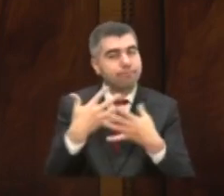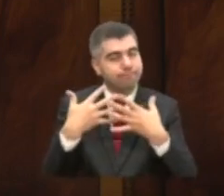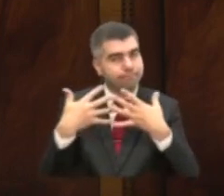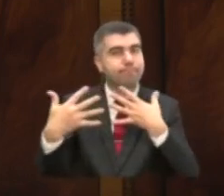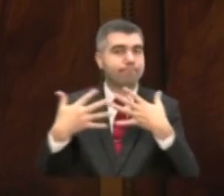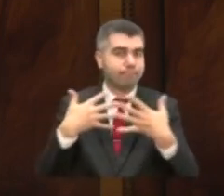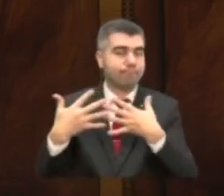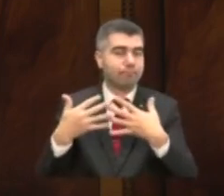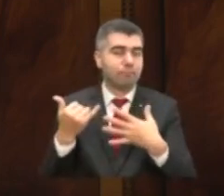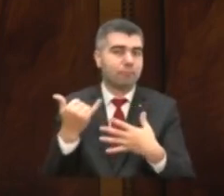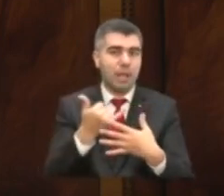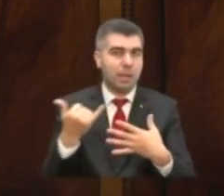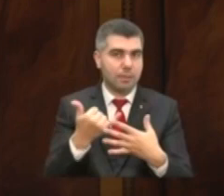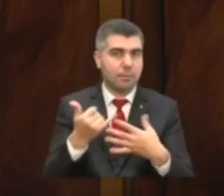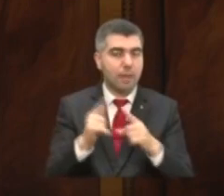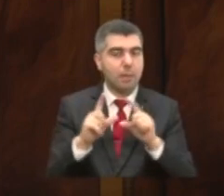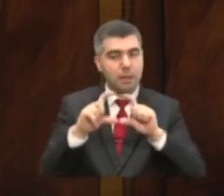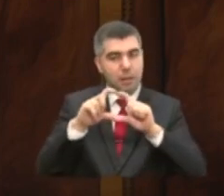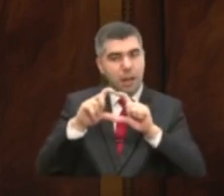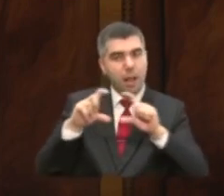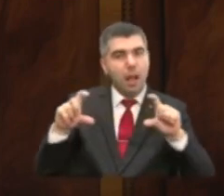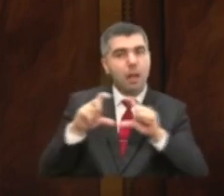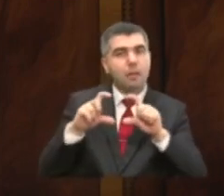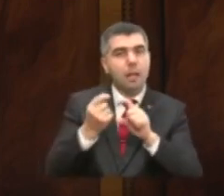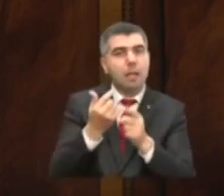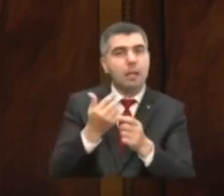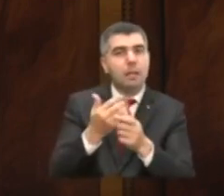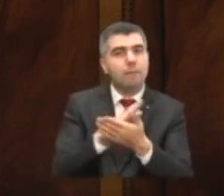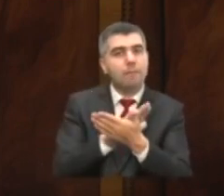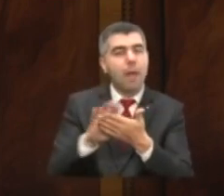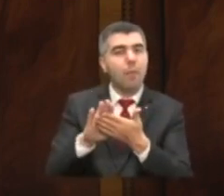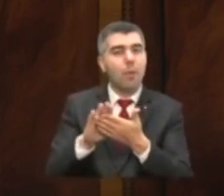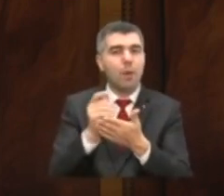المساعدة الطبية رميد الذي اعتزلت الملك انطلاقته في مارس